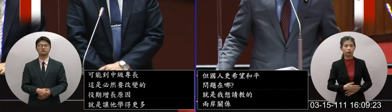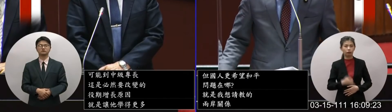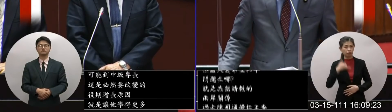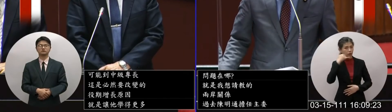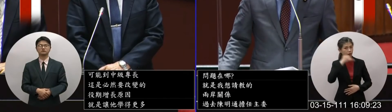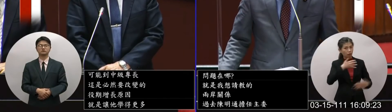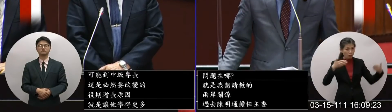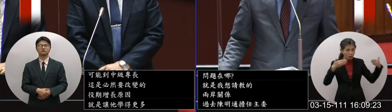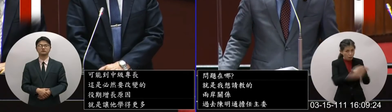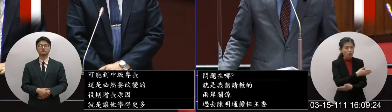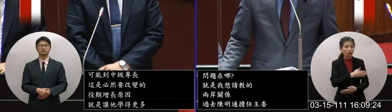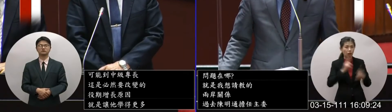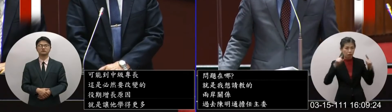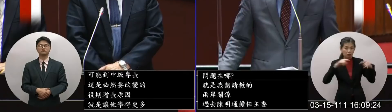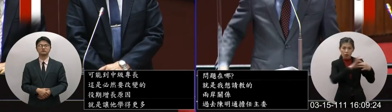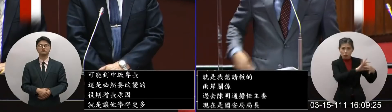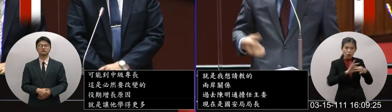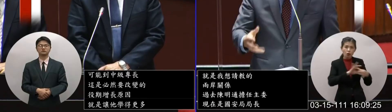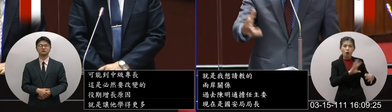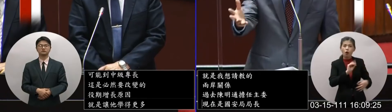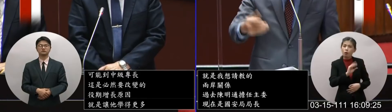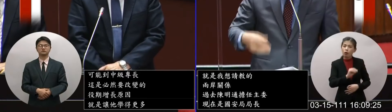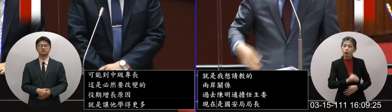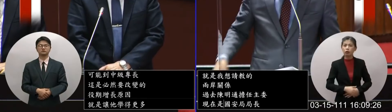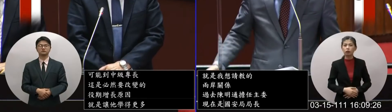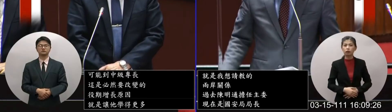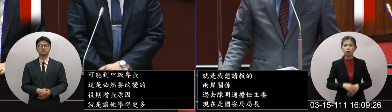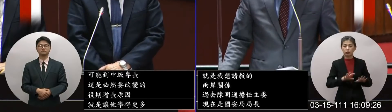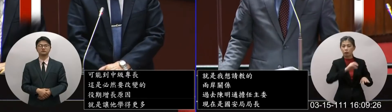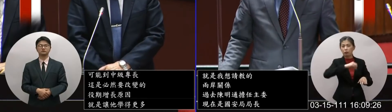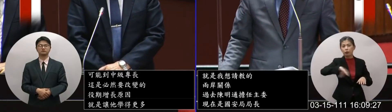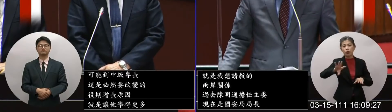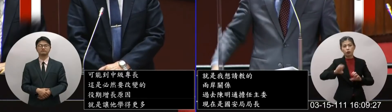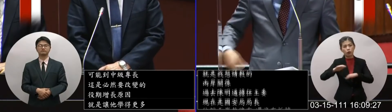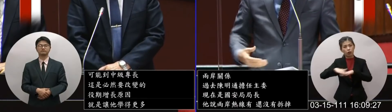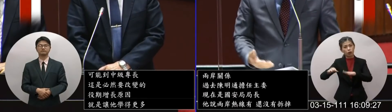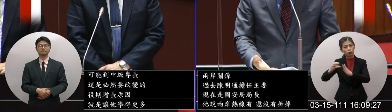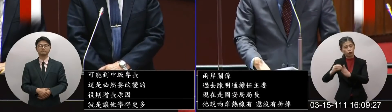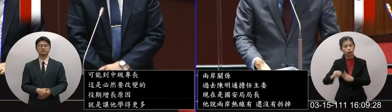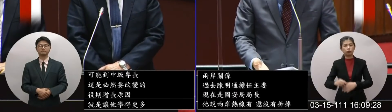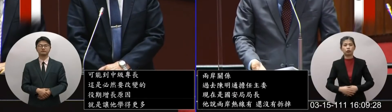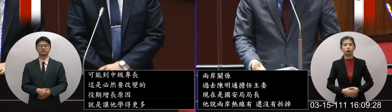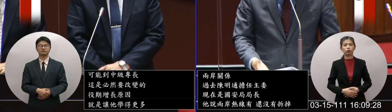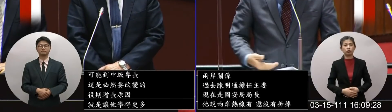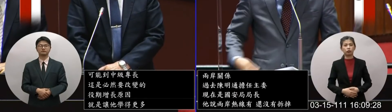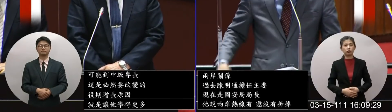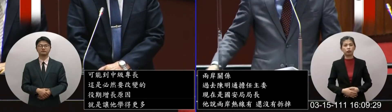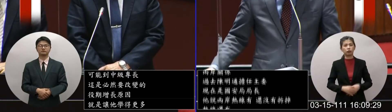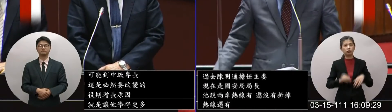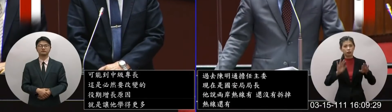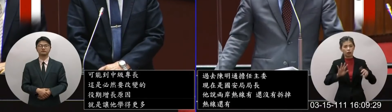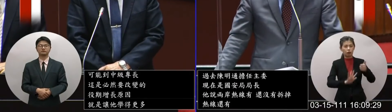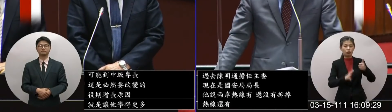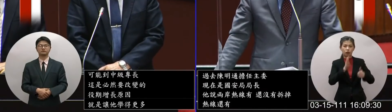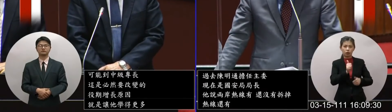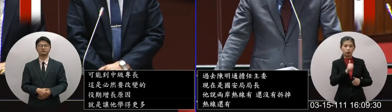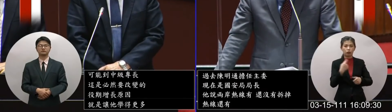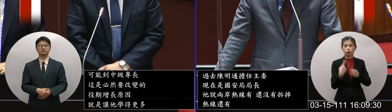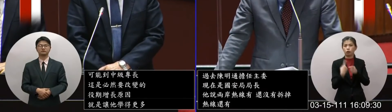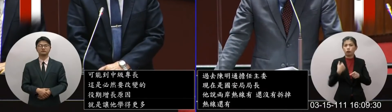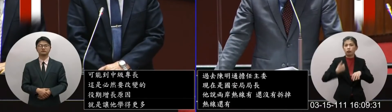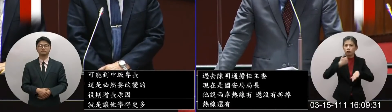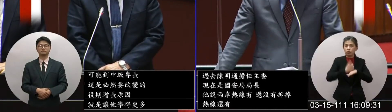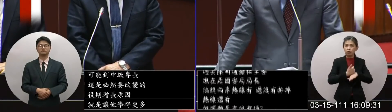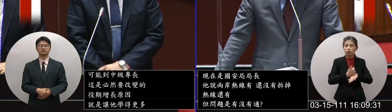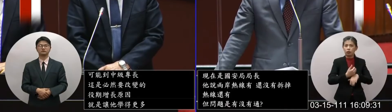通？有没有通？他现在已经到国安局去了啦。那我们现在换了新的主委，去年上来，他